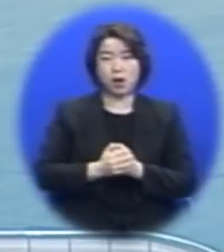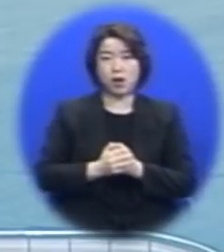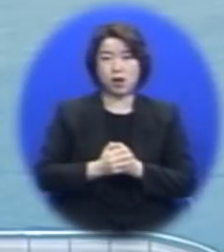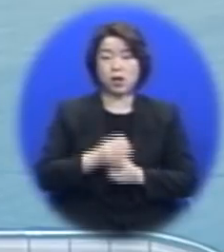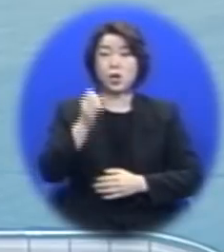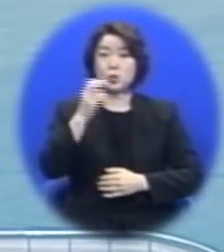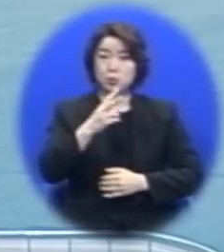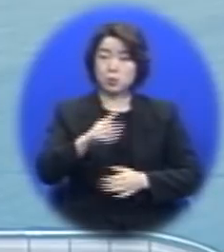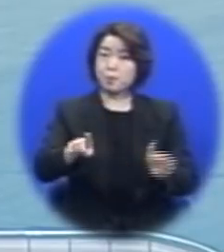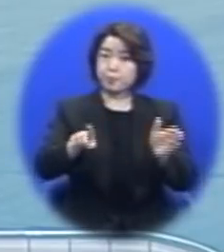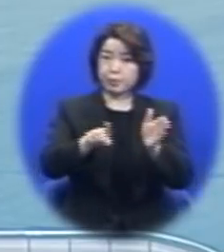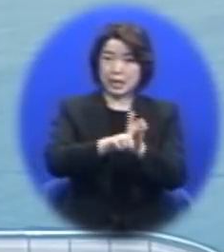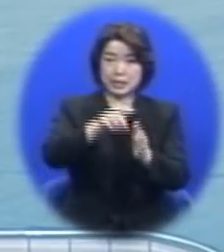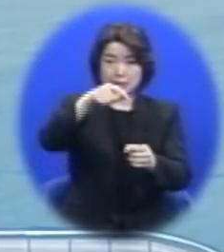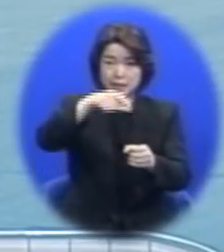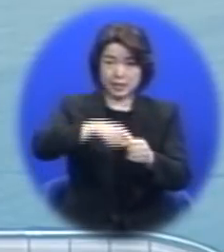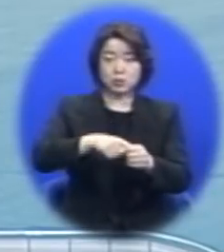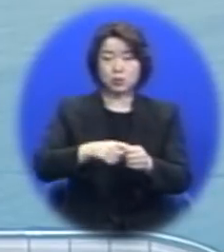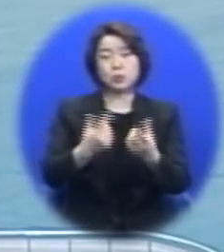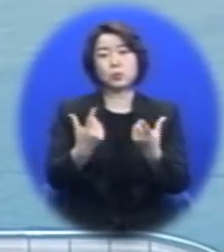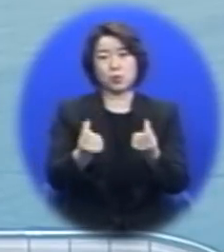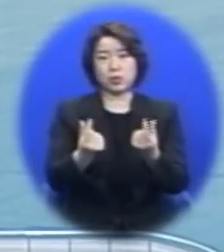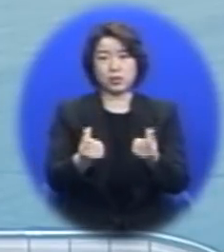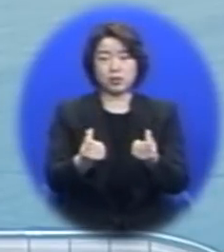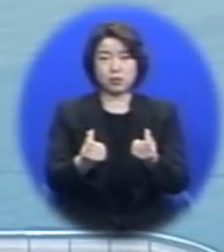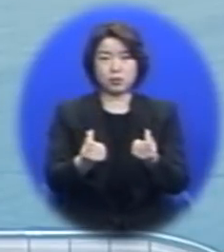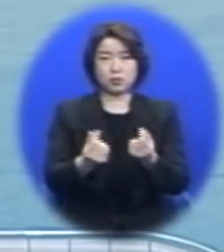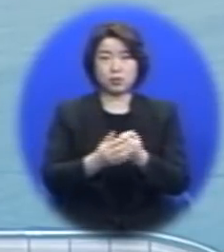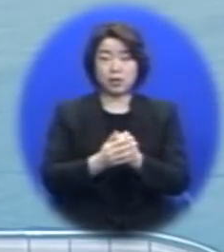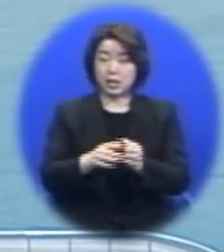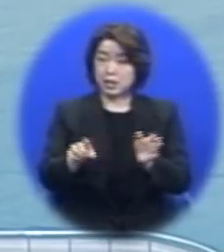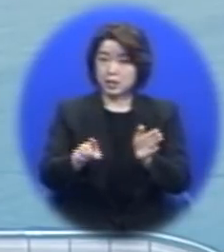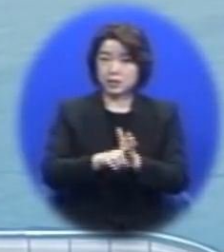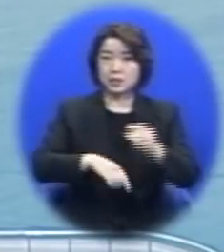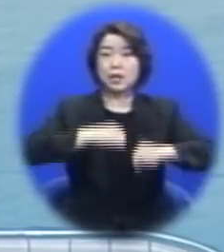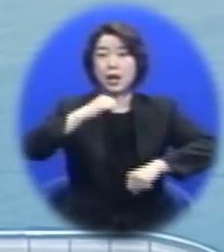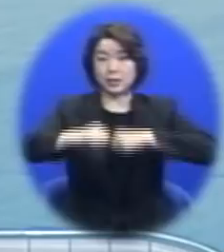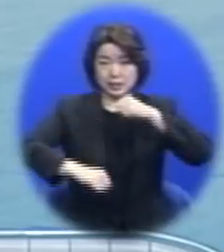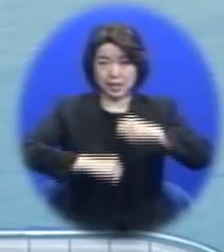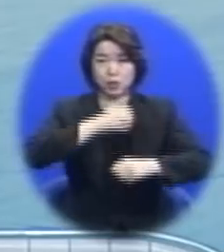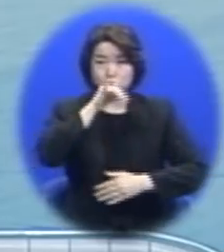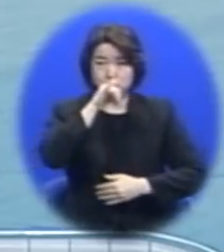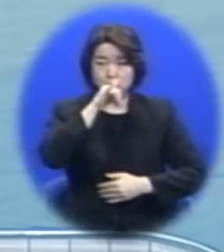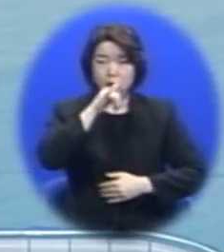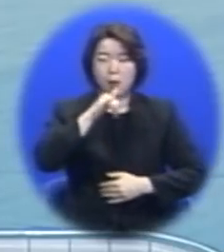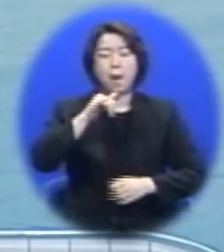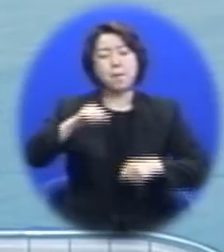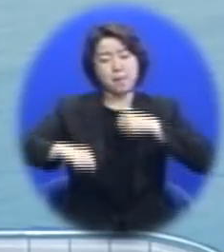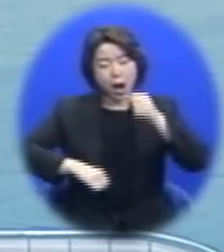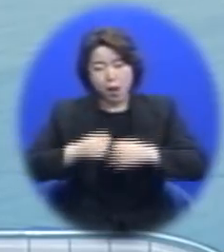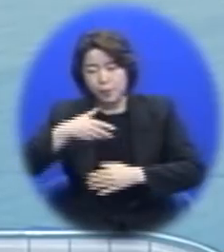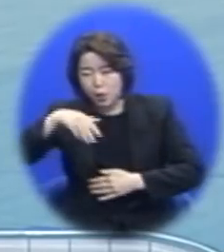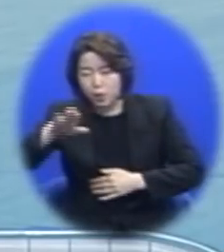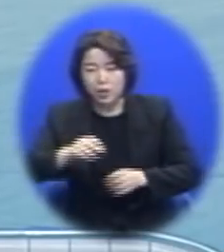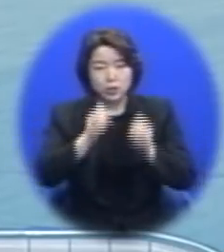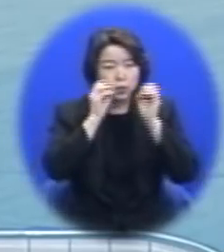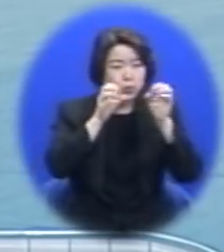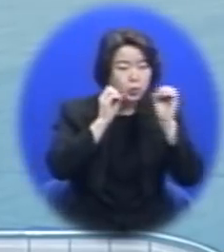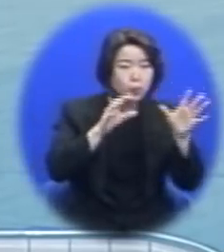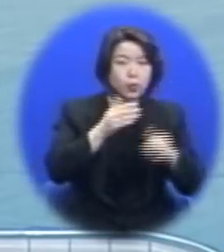종교적으로, 우리 신앙적으로도 마찬가지예요. 신앙의 자유가 있어요. 마음껏 나가 전도할 수